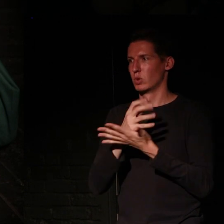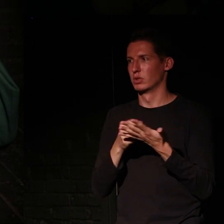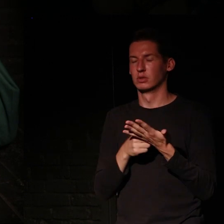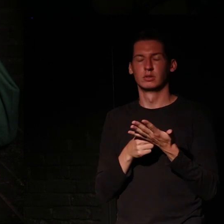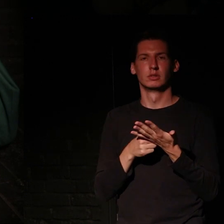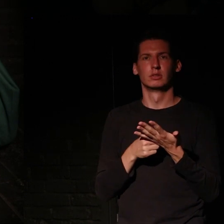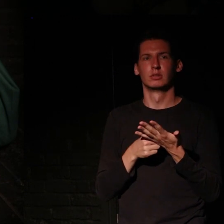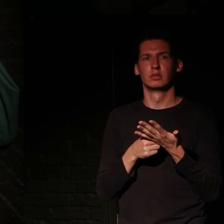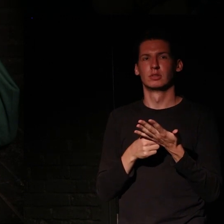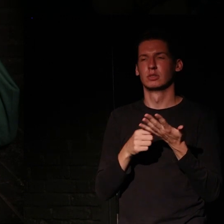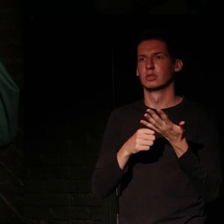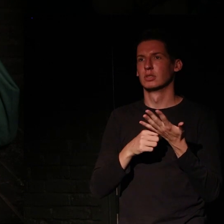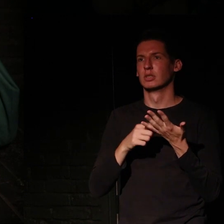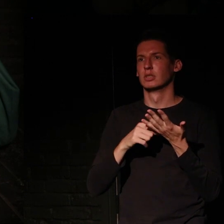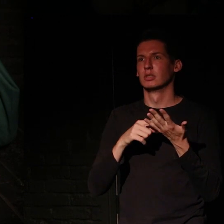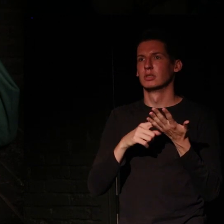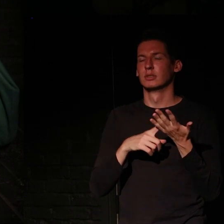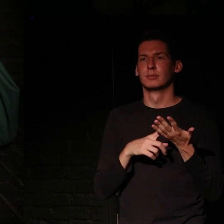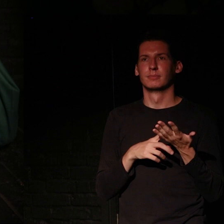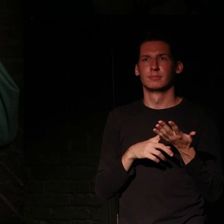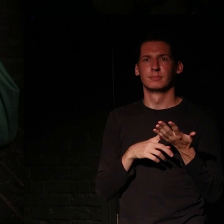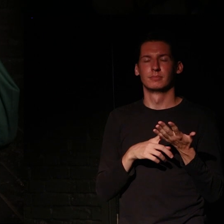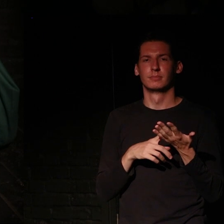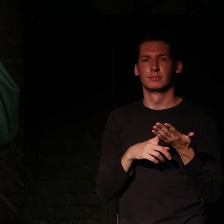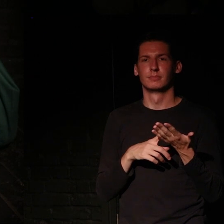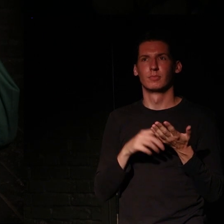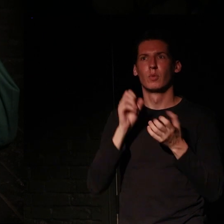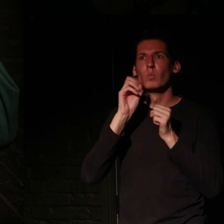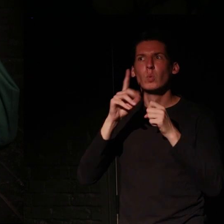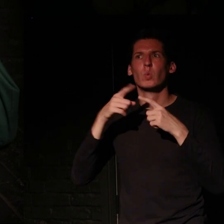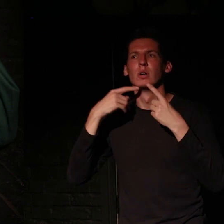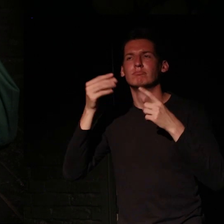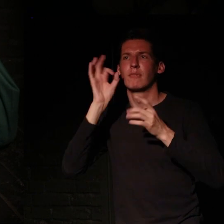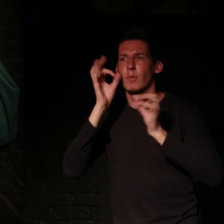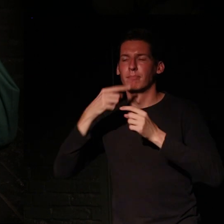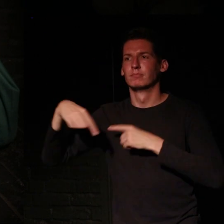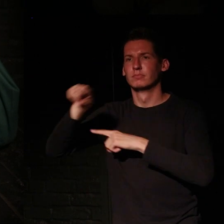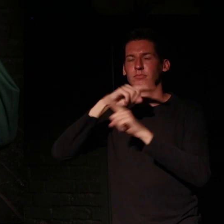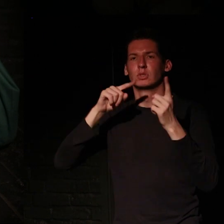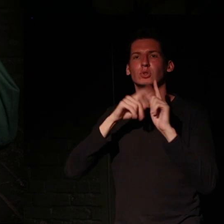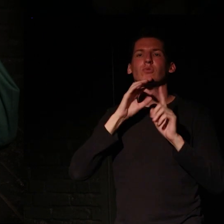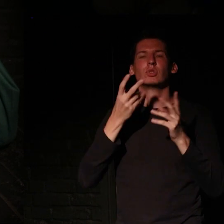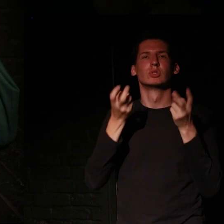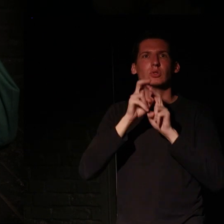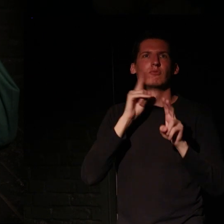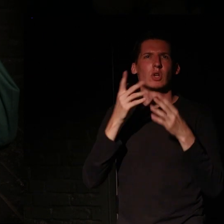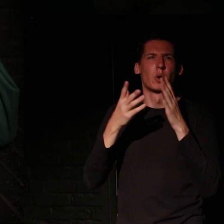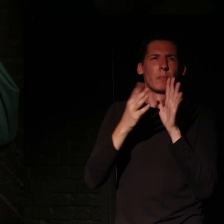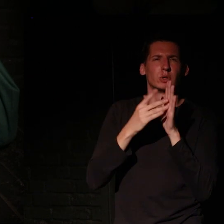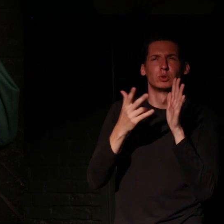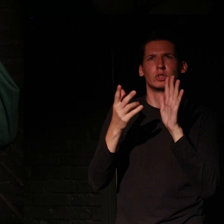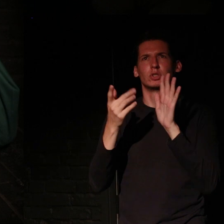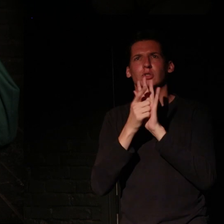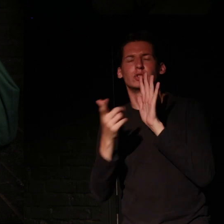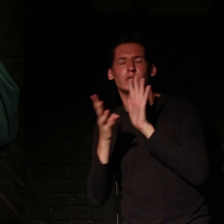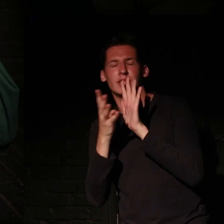pism i znowu taka legenda o tym, że ten zbiór pism zaczął się kształtować już pod koniec pierwszego wieku